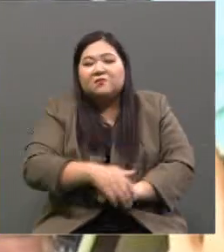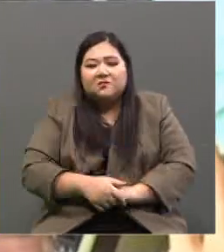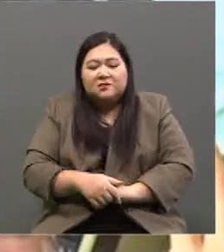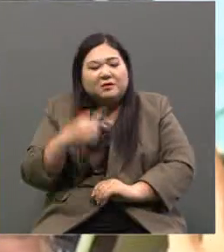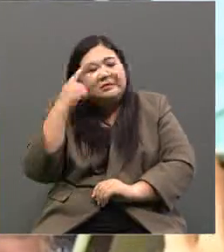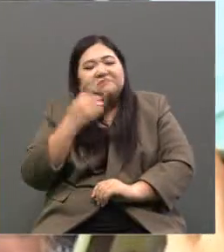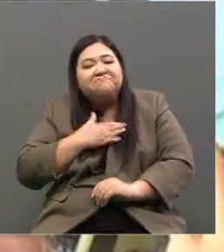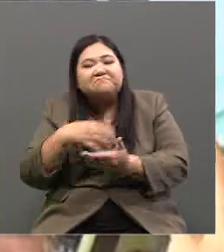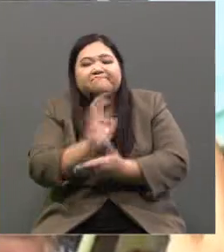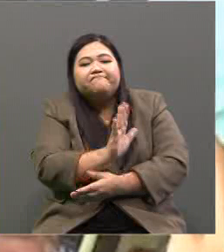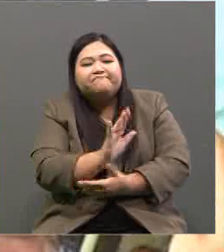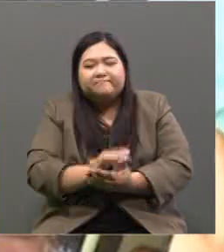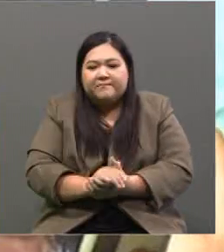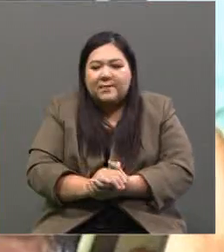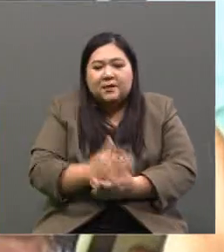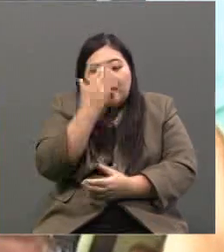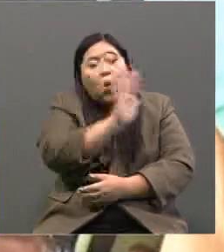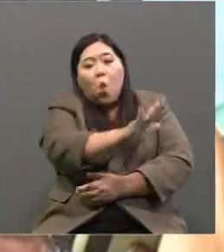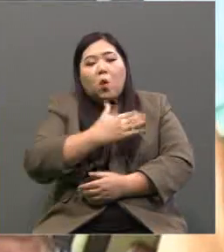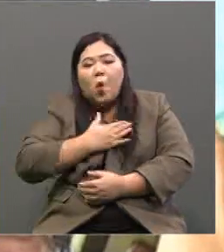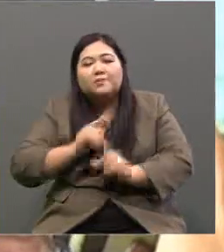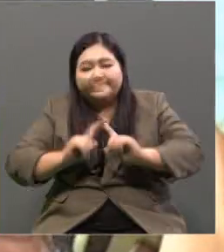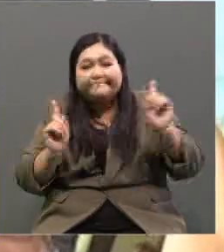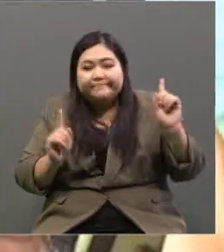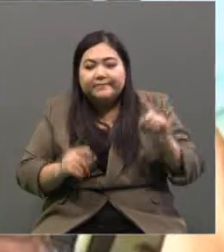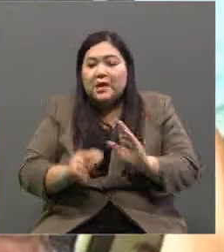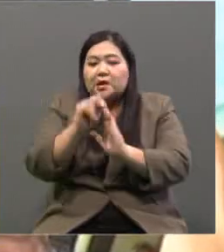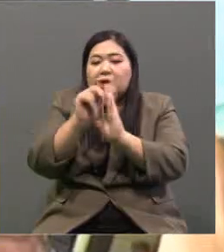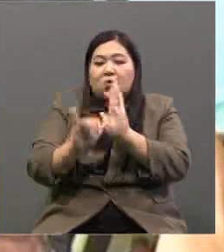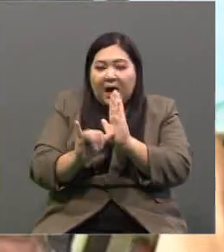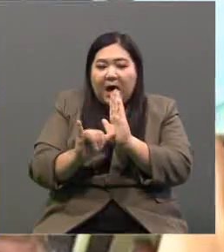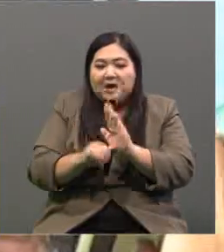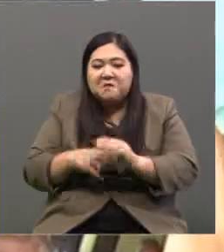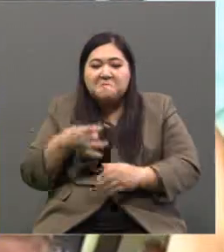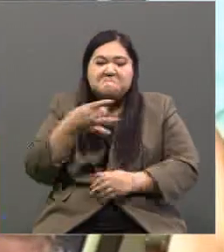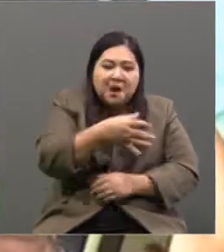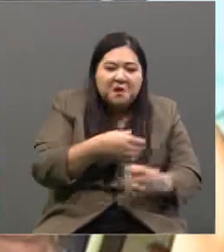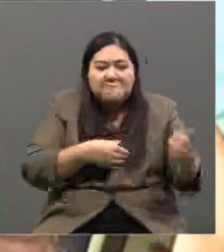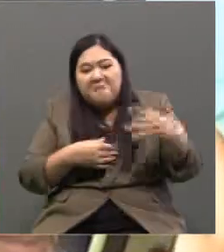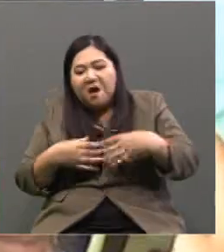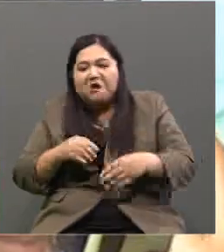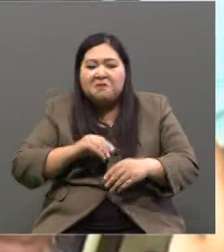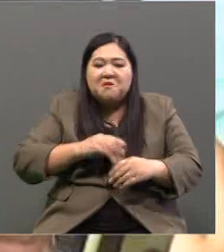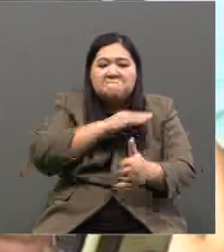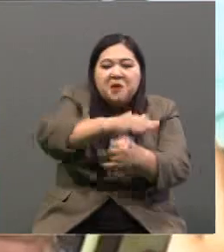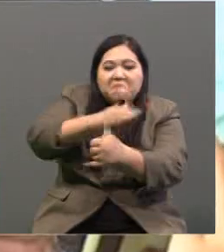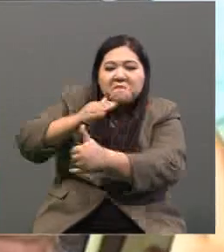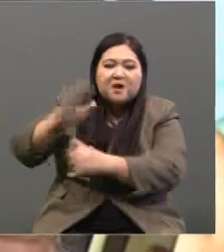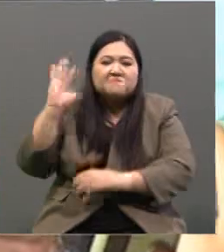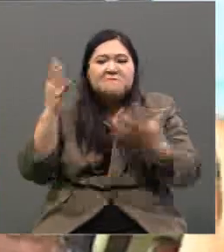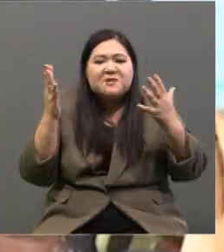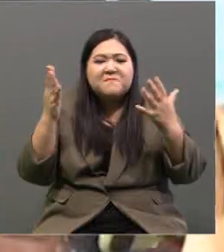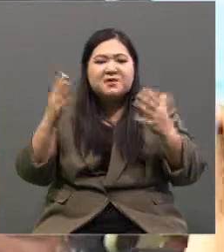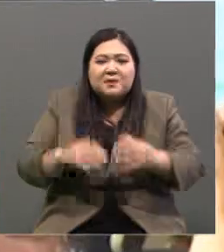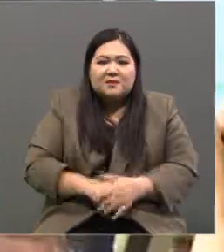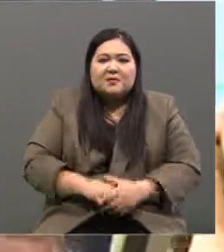ที่เป้าหมายของภูมิใจไทยบอกว่าต่างคนต่างหาเสียงและไม่มีนโยบายในการเกทับนโยบายของพรรคใดหลังพรรคพลังประชารัฐและก็รว